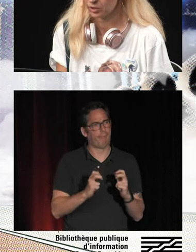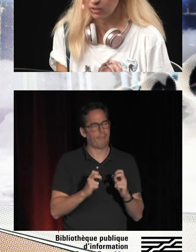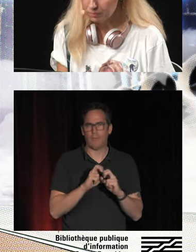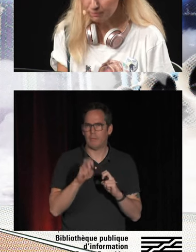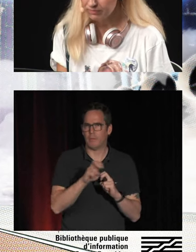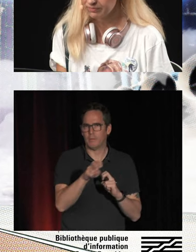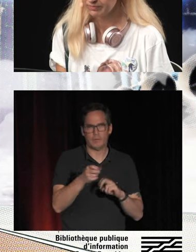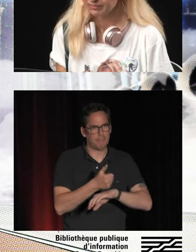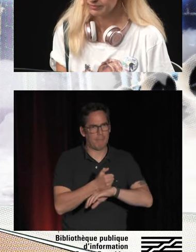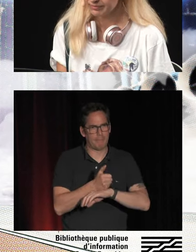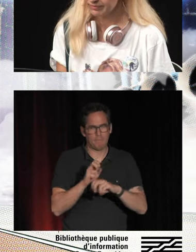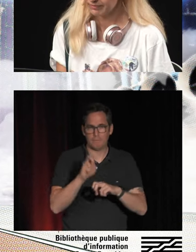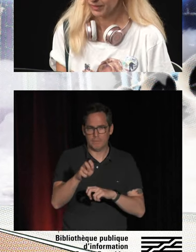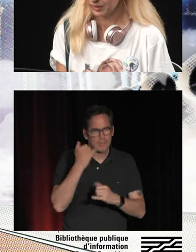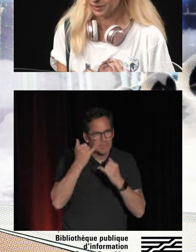avait dit ça il y a un an...